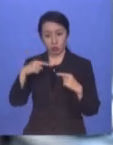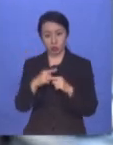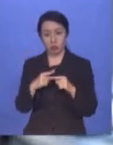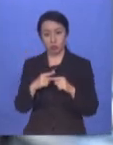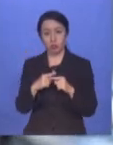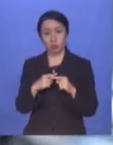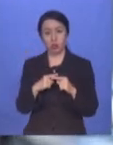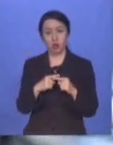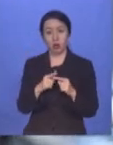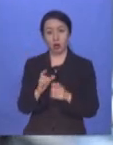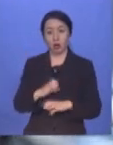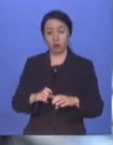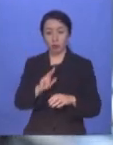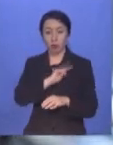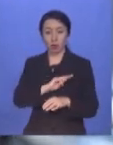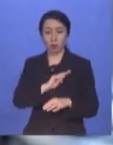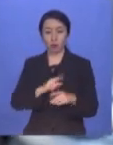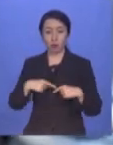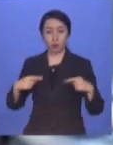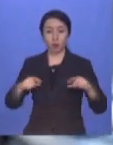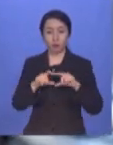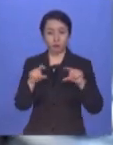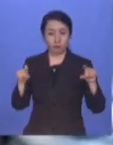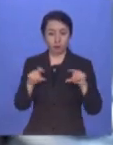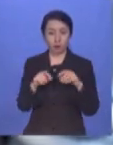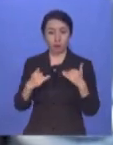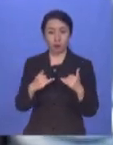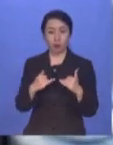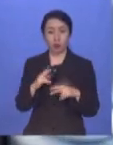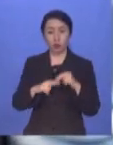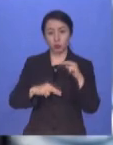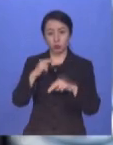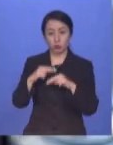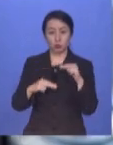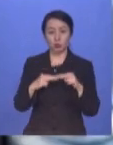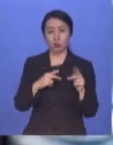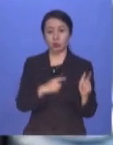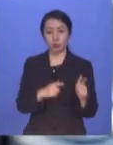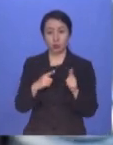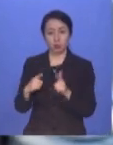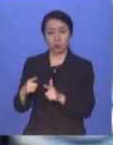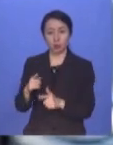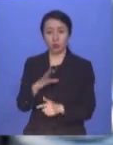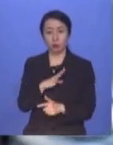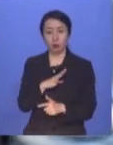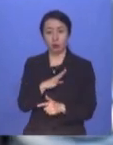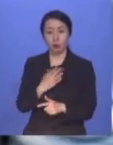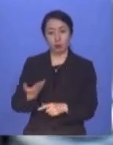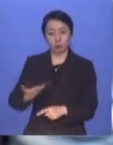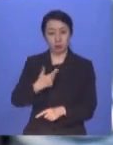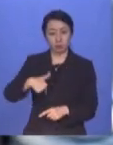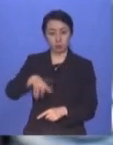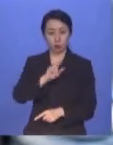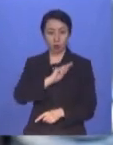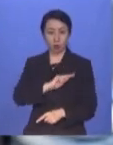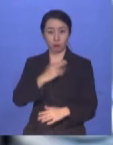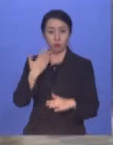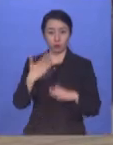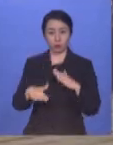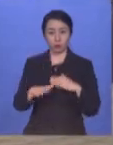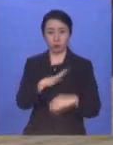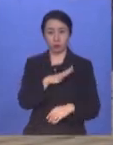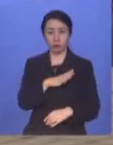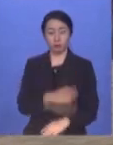желі және ішкі әрлеу жұмыстарын басқа фирма атқарды. Үйдің құрылысы бойынша жасалған келісім шарттың негізінде біз барлық жұмыстарды